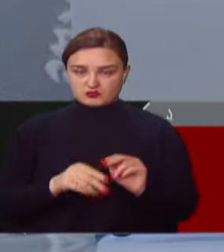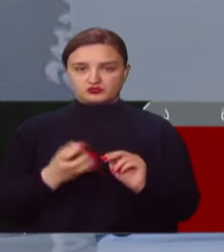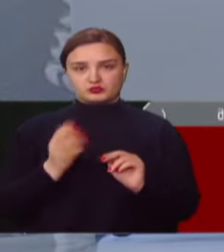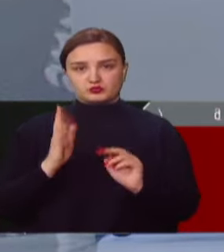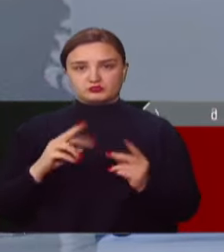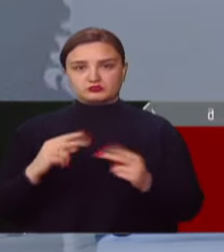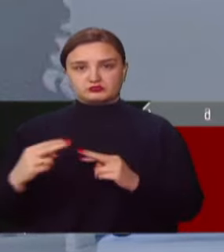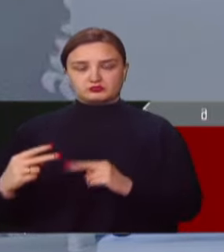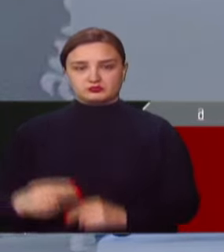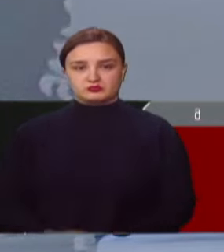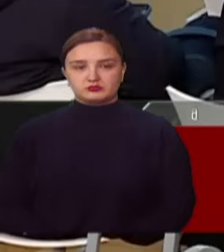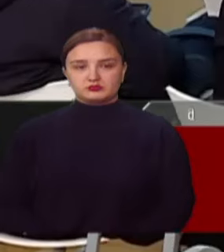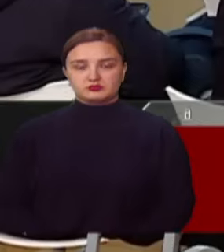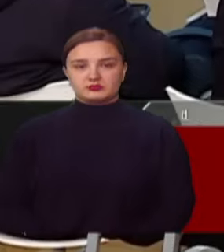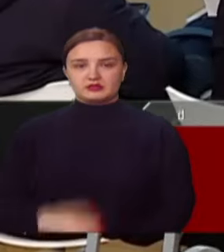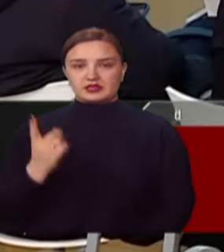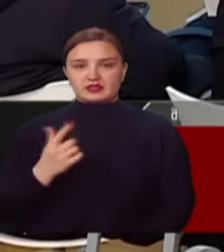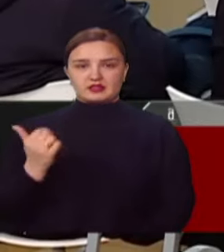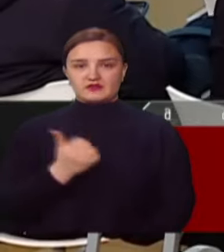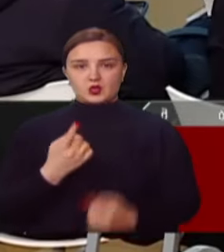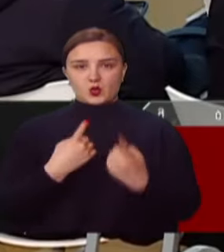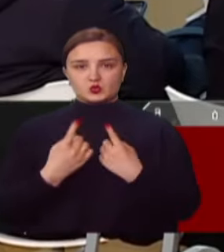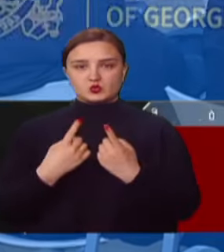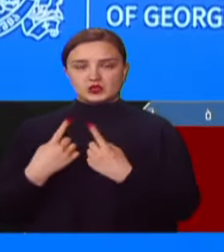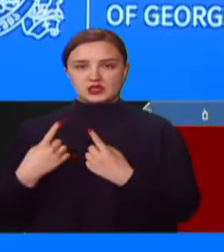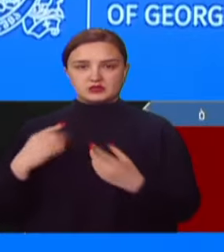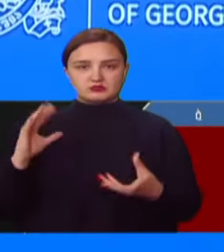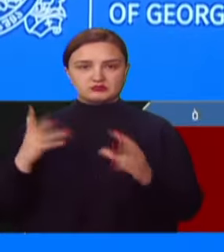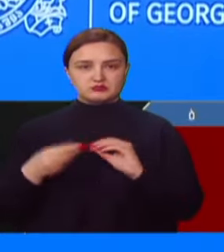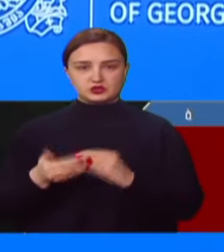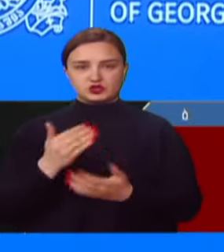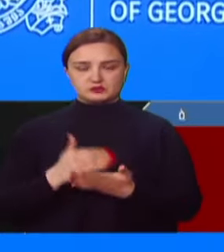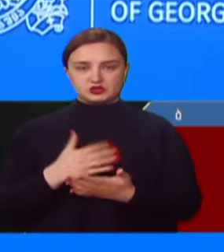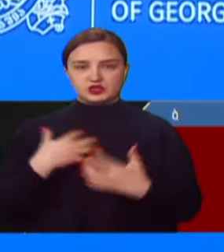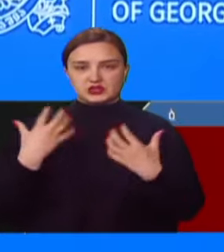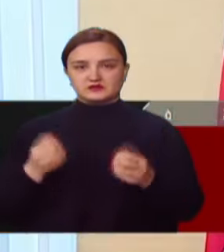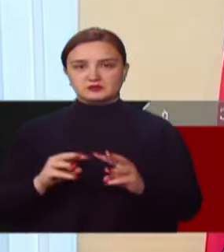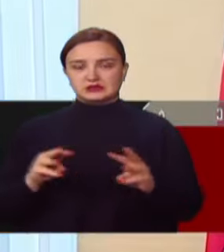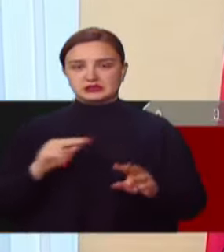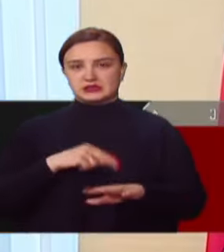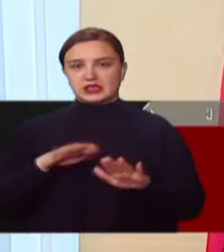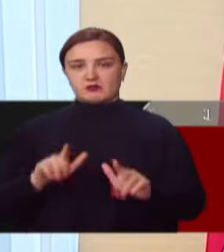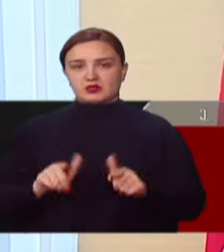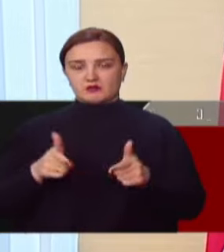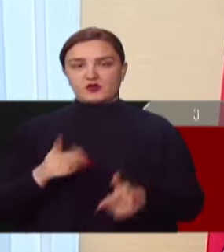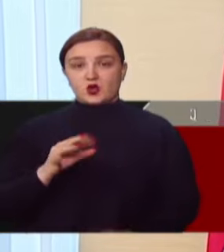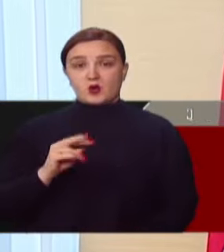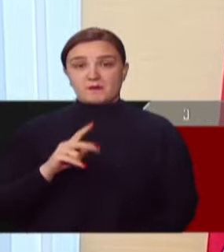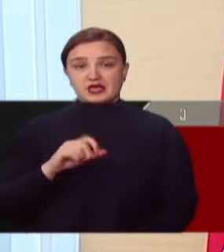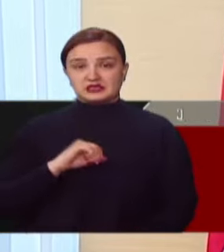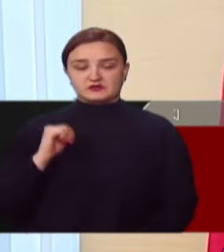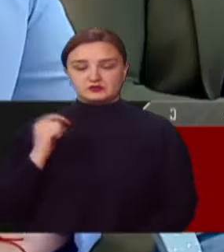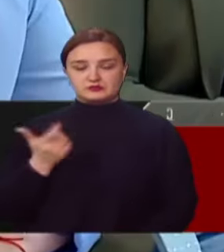მინისტრის შეცვლით. ერთკვირიანი კონსულტაციების შემდეგ ჯანდაცვის მინისტრის თანამდებობაზე ირაკლი კობახიძე მიხეილ